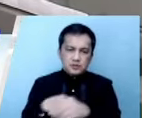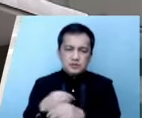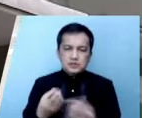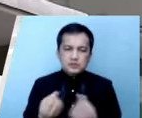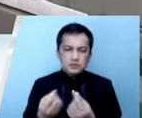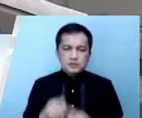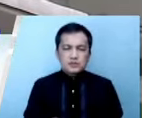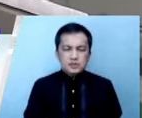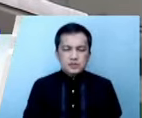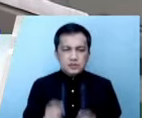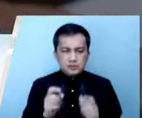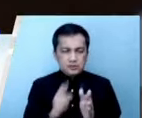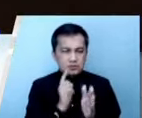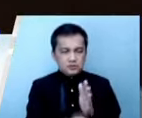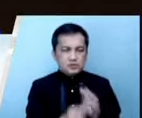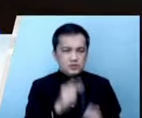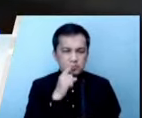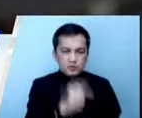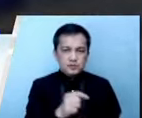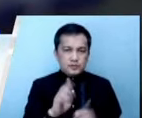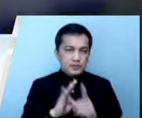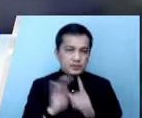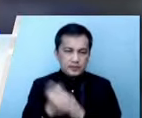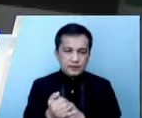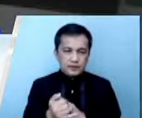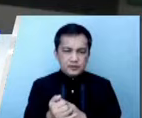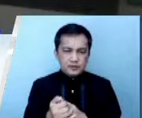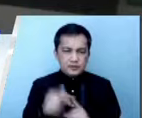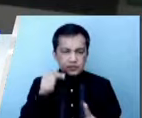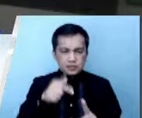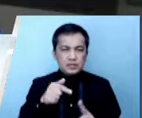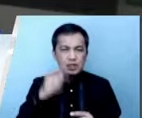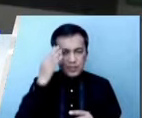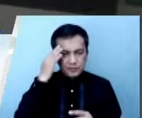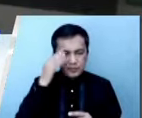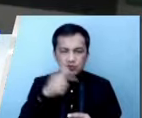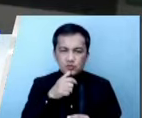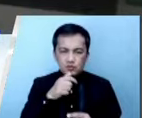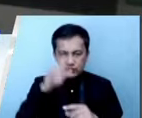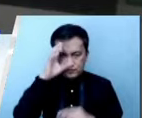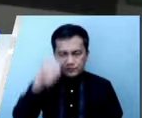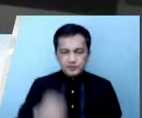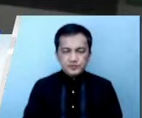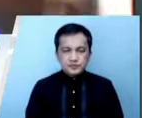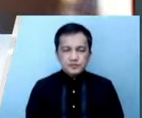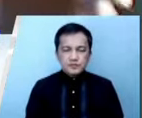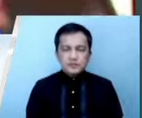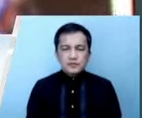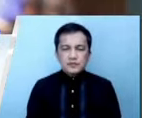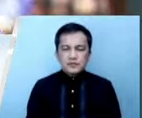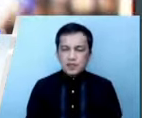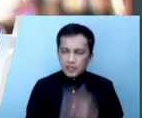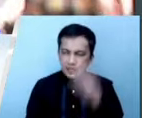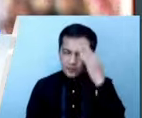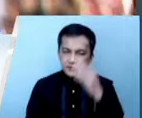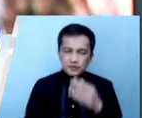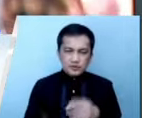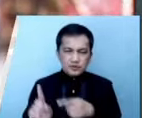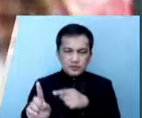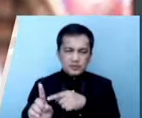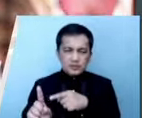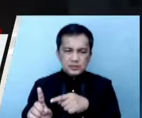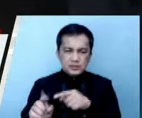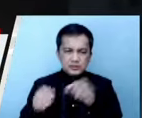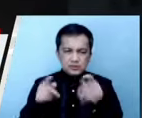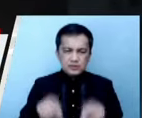itong na-report sa barangay at natukoy na raw nila ang lalaki. Eh, alam niyo kasi yung taon na yan, siyempre drug dependent